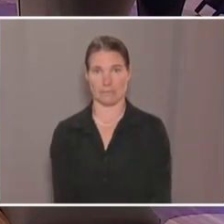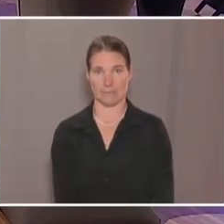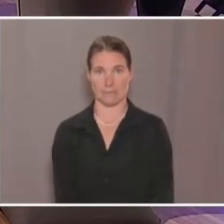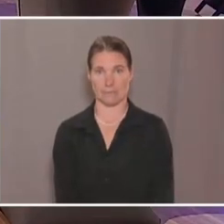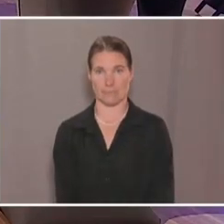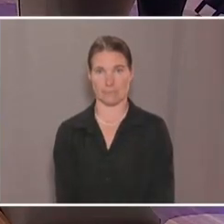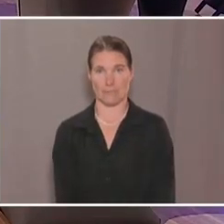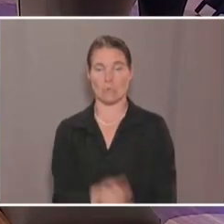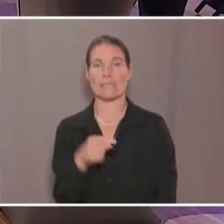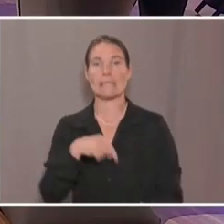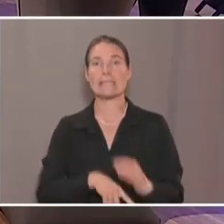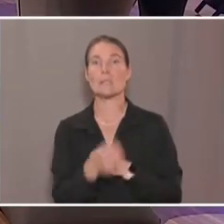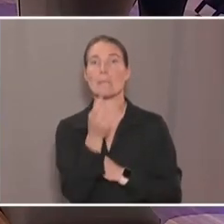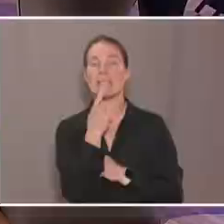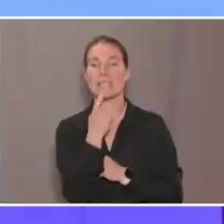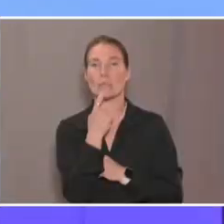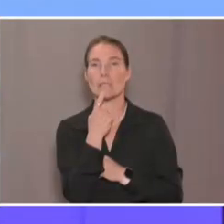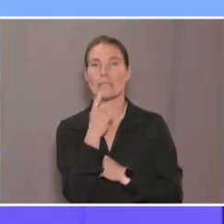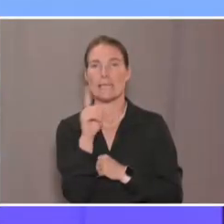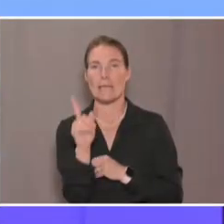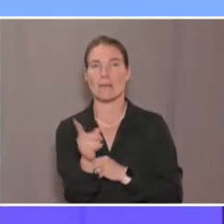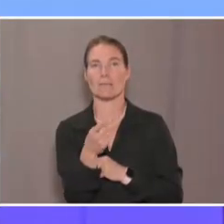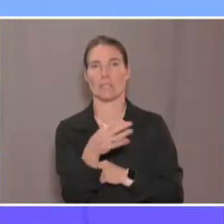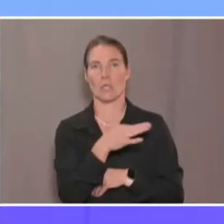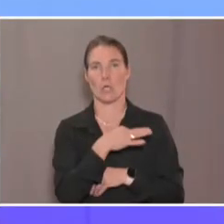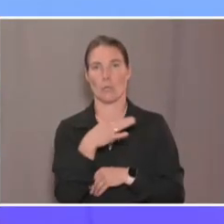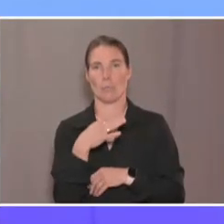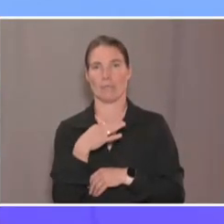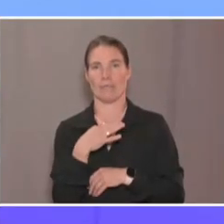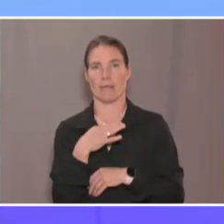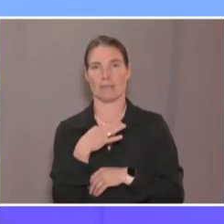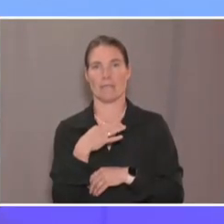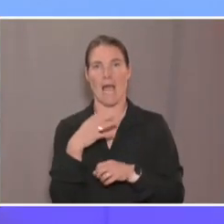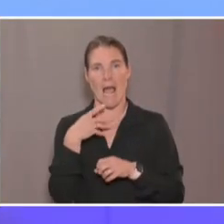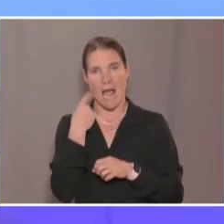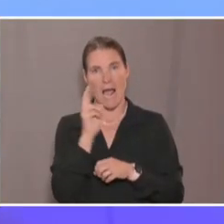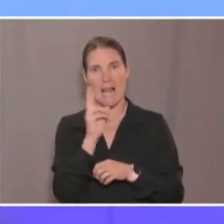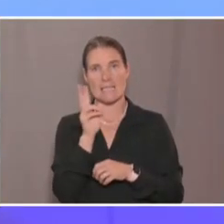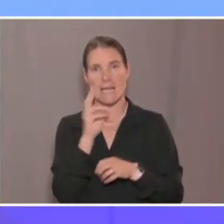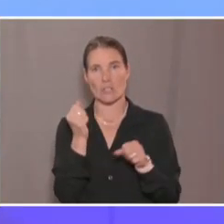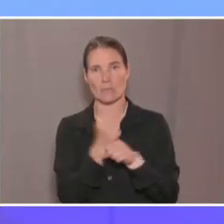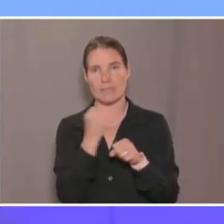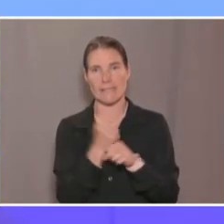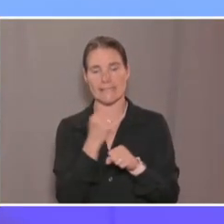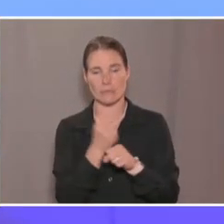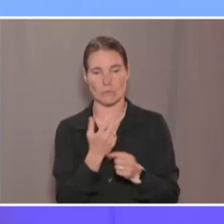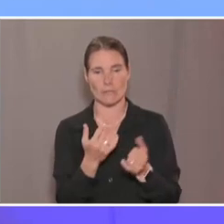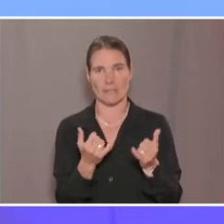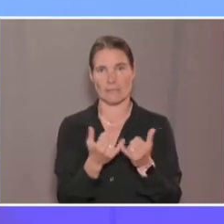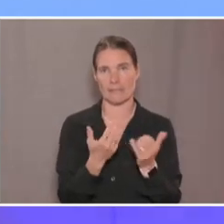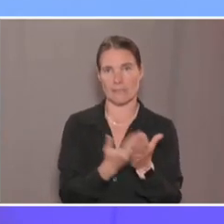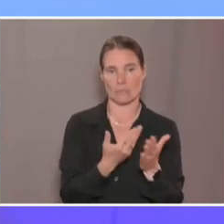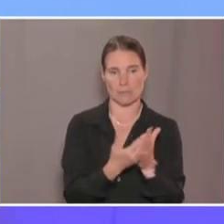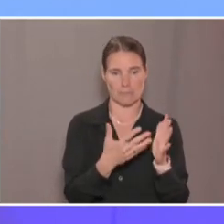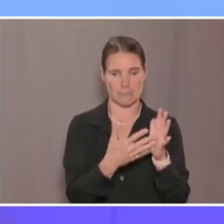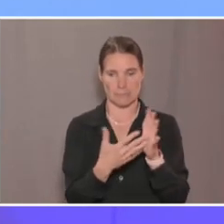Unter diesen Bedingungen rückte immer wieder die private Alltagsbewältigung in den Vordergrund, wie eine Inspektion